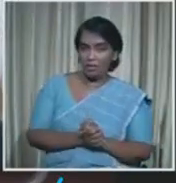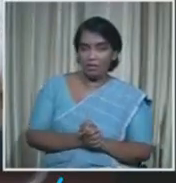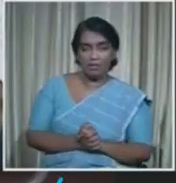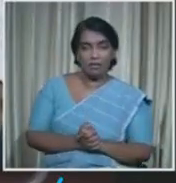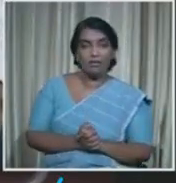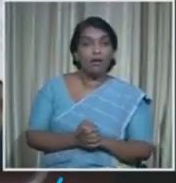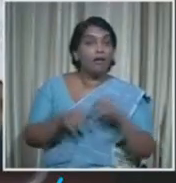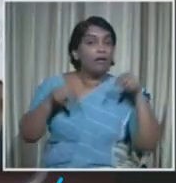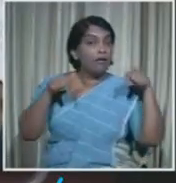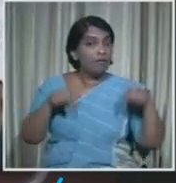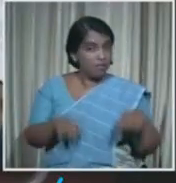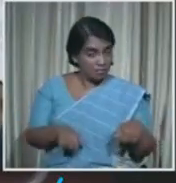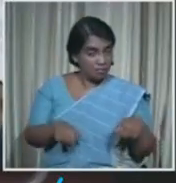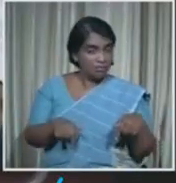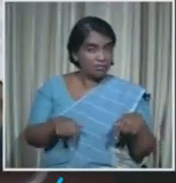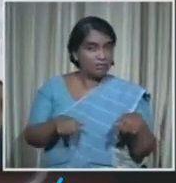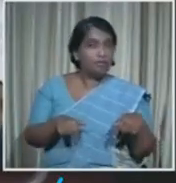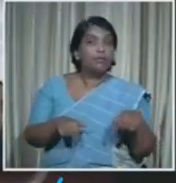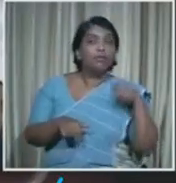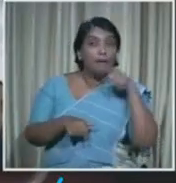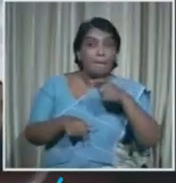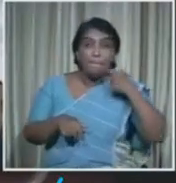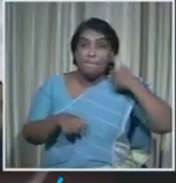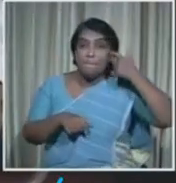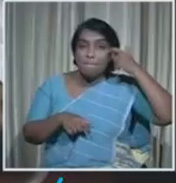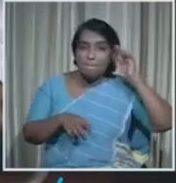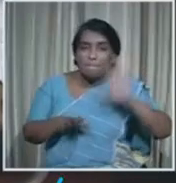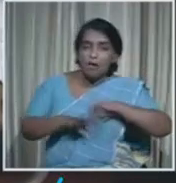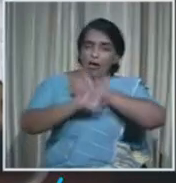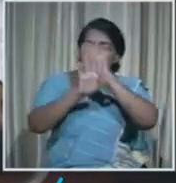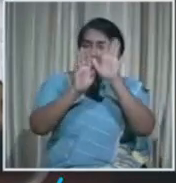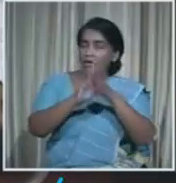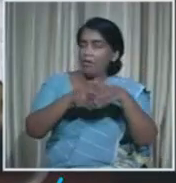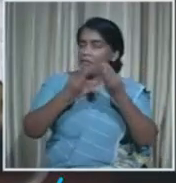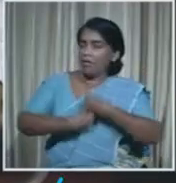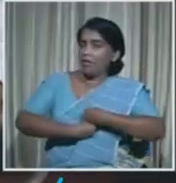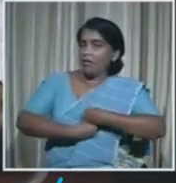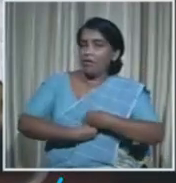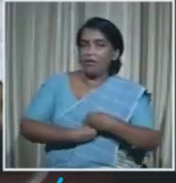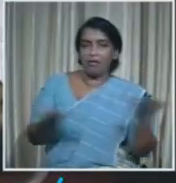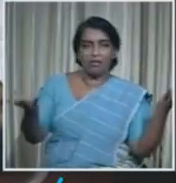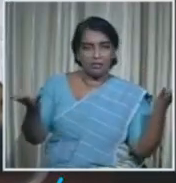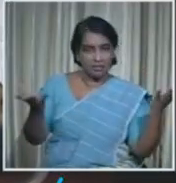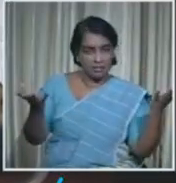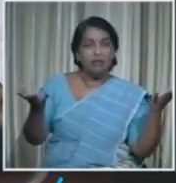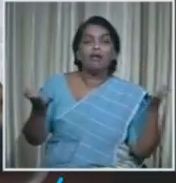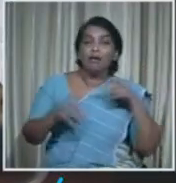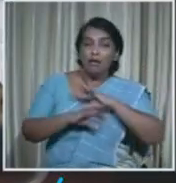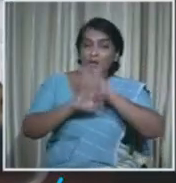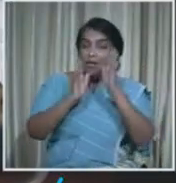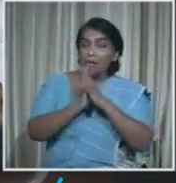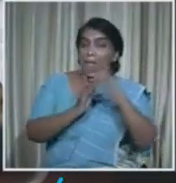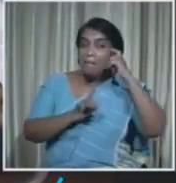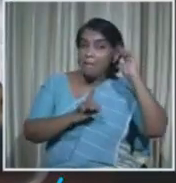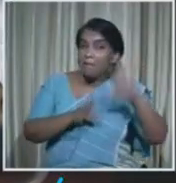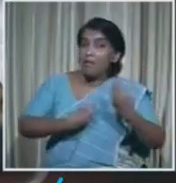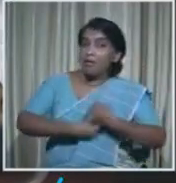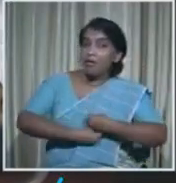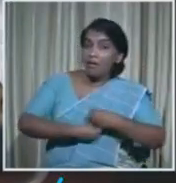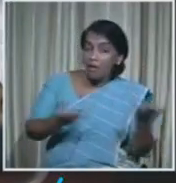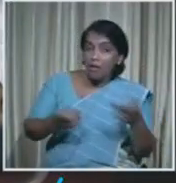අද ඒ බලාපොරොත්තු සුණු විසුණු වෙලා ඒ බලාපොරොත්තු සුණු විසුණු වීම